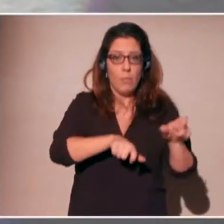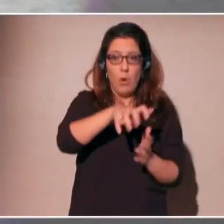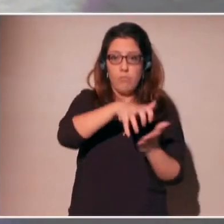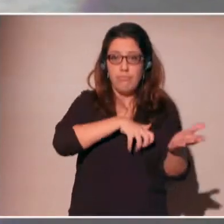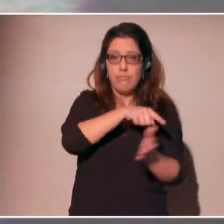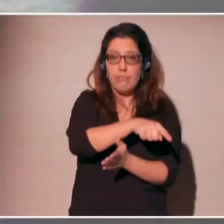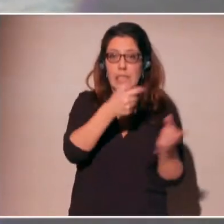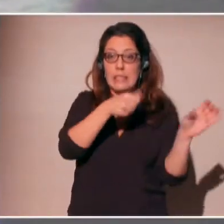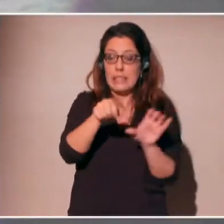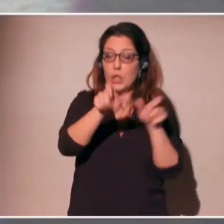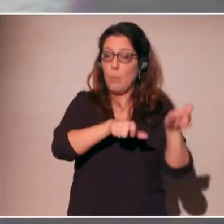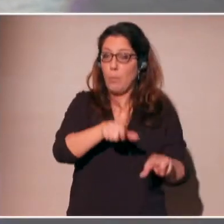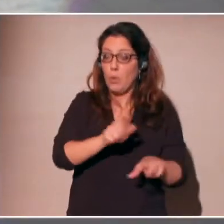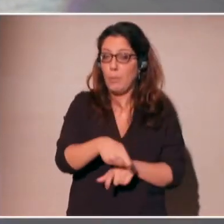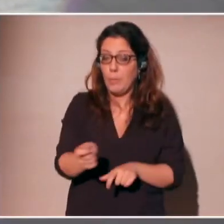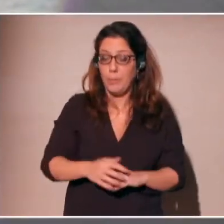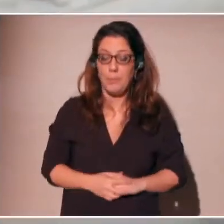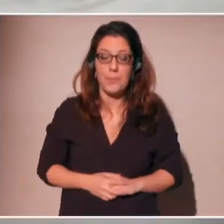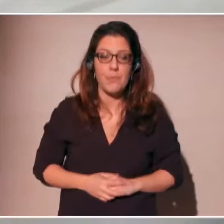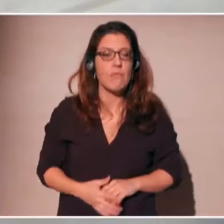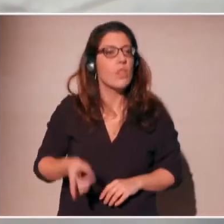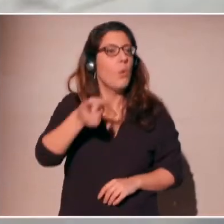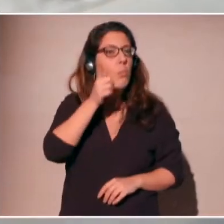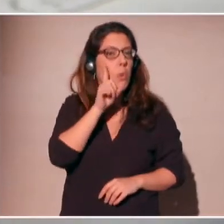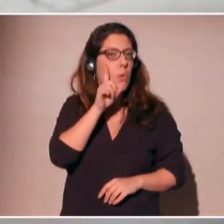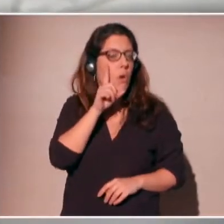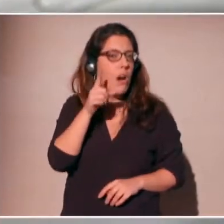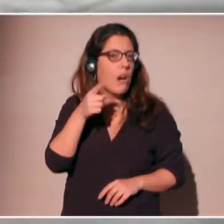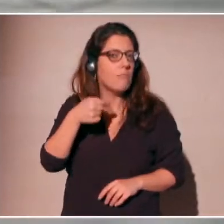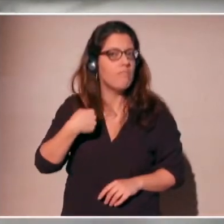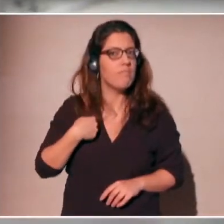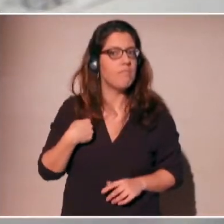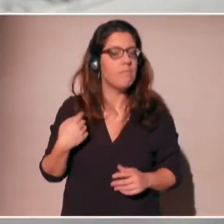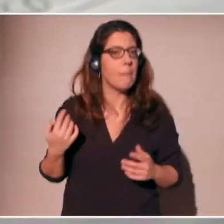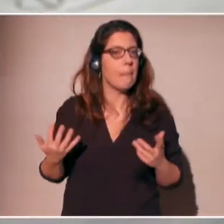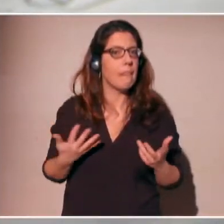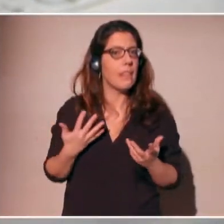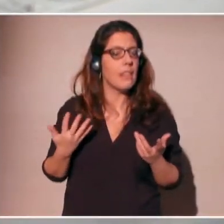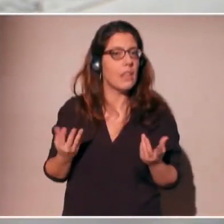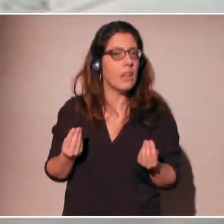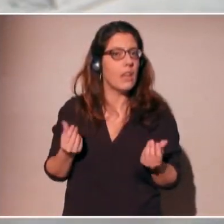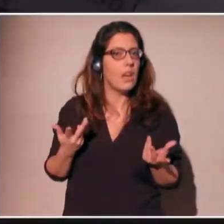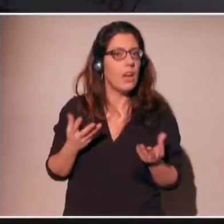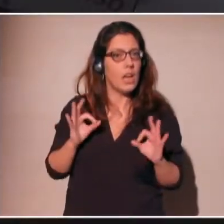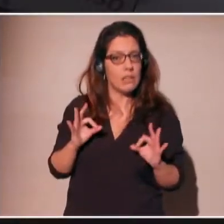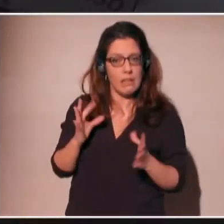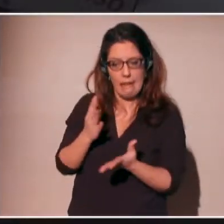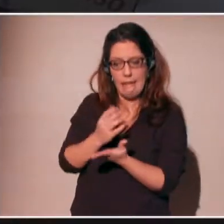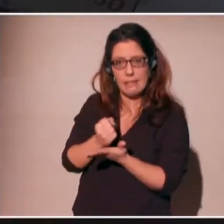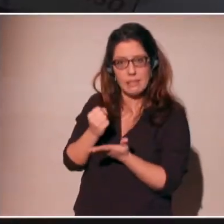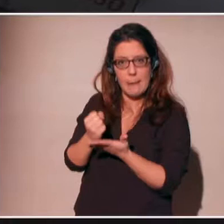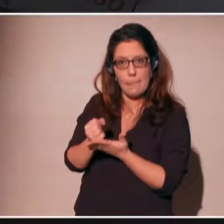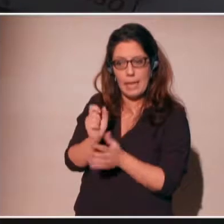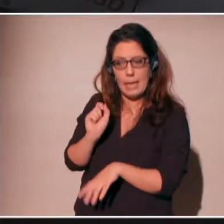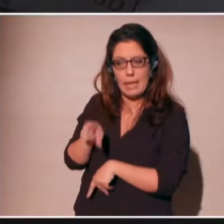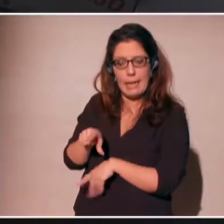Alors pourquoi est-ce que j'ai pris Est-ce que j'ai repris cet examen? Je me suis